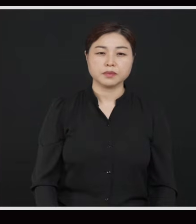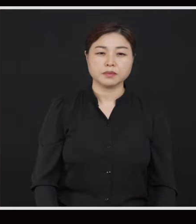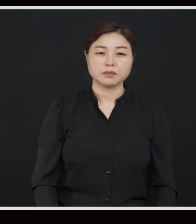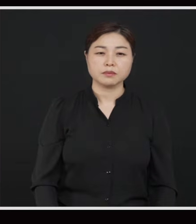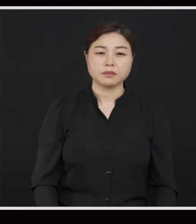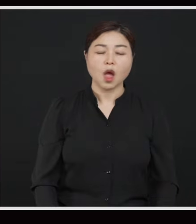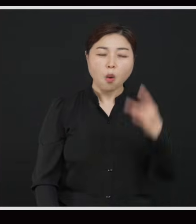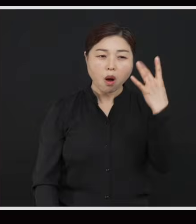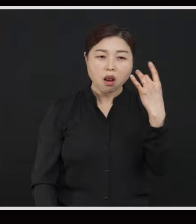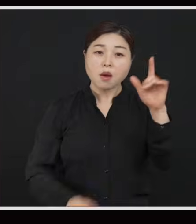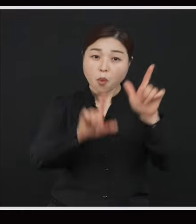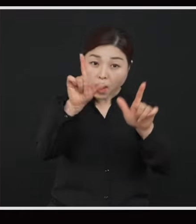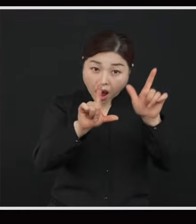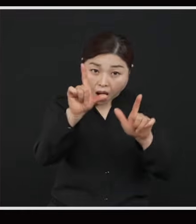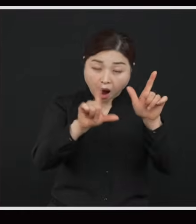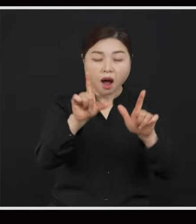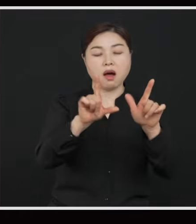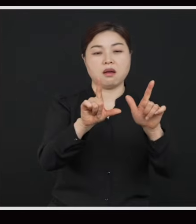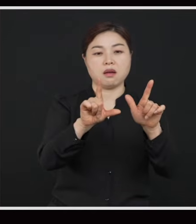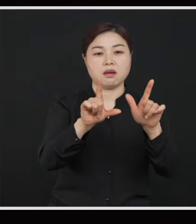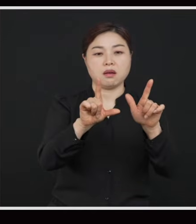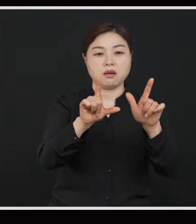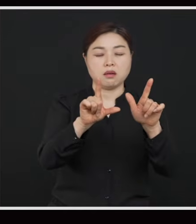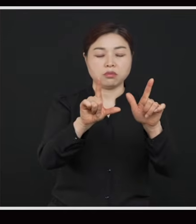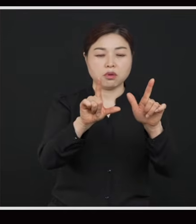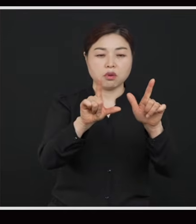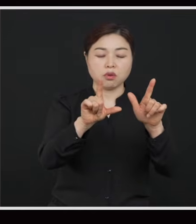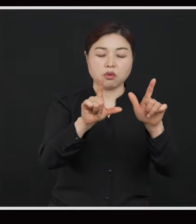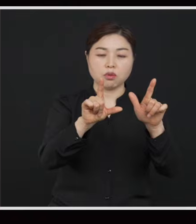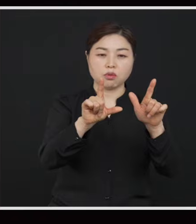원래는 이렇게 생겼어야 되는데